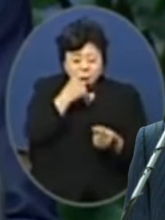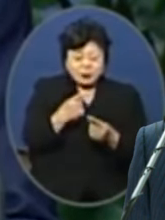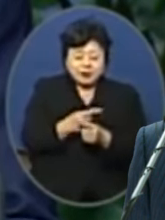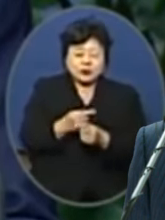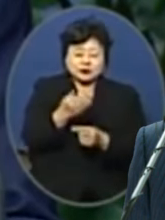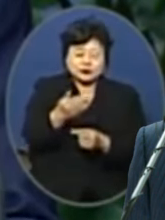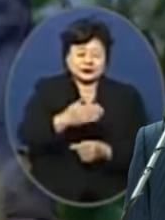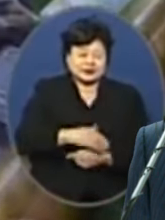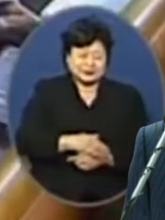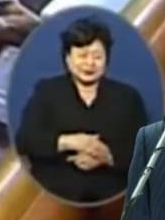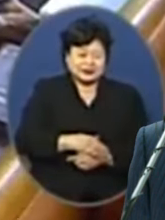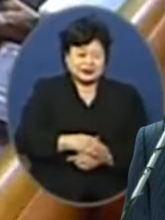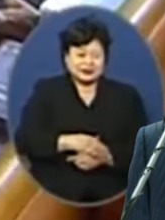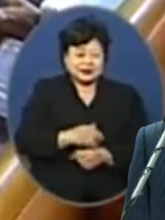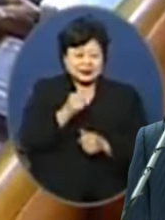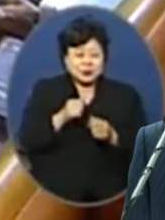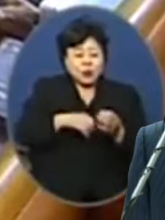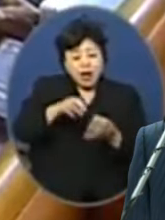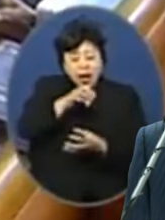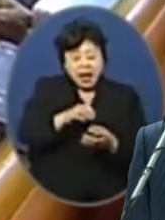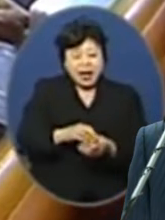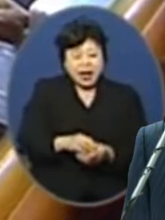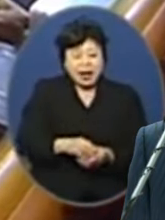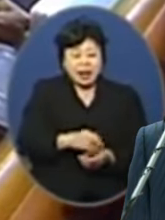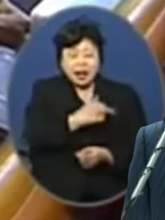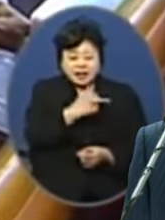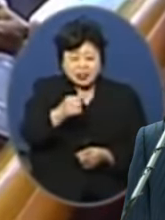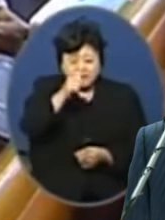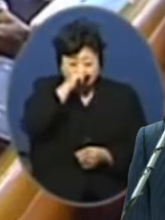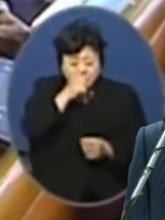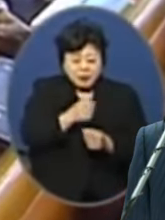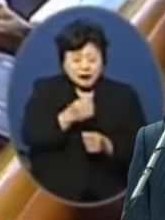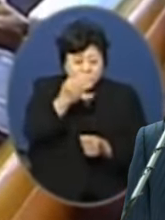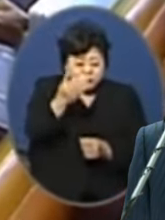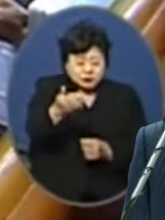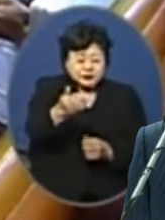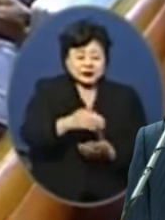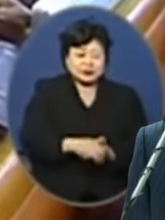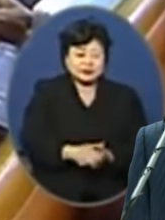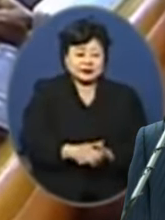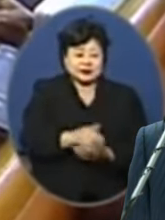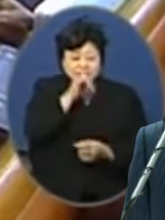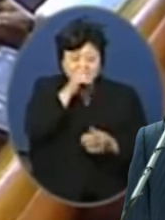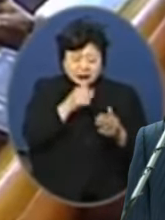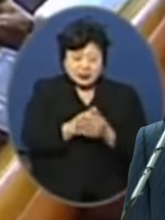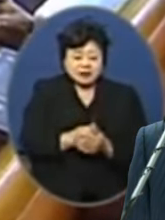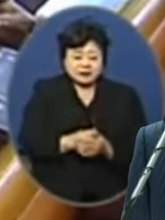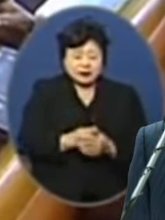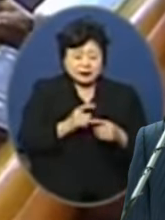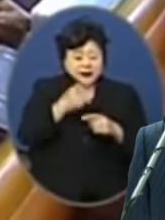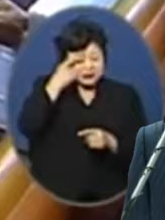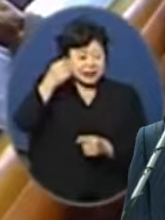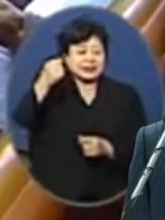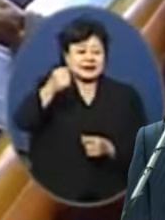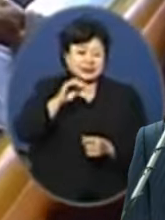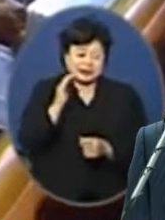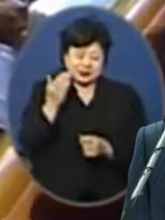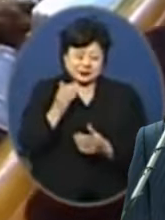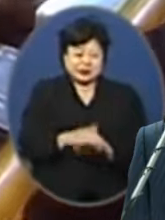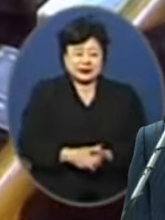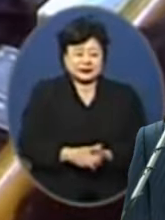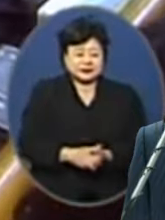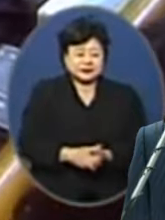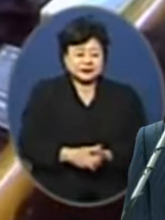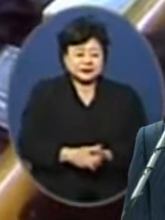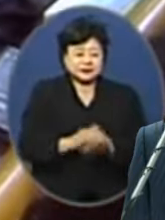주실 것이니이 시험과 환난도 제게 크게 좋게 만들어 줄 수 믿기 때문에 긍정적으로 대할 수가 있는 것입니다